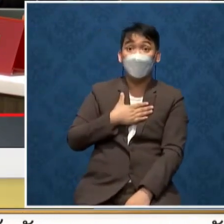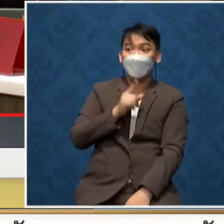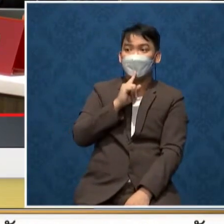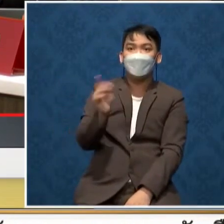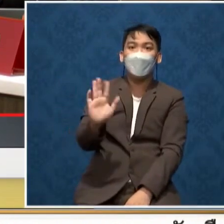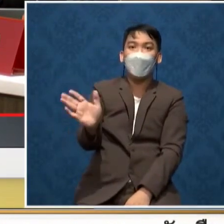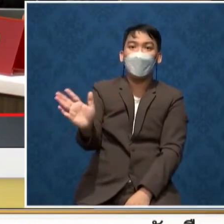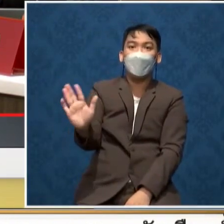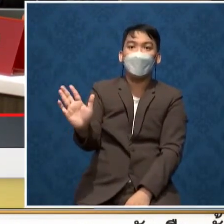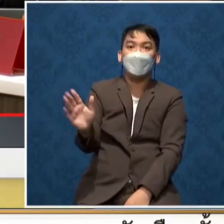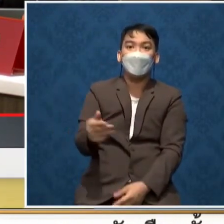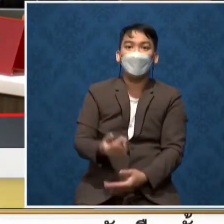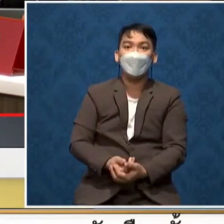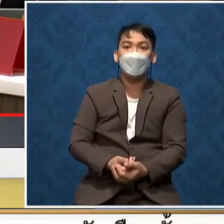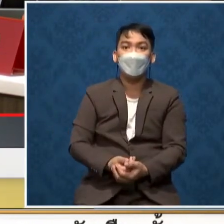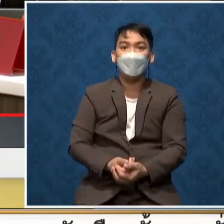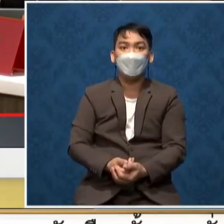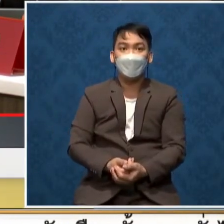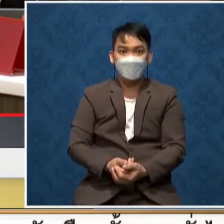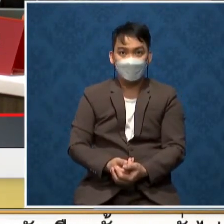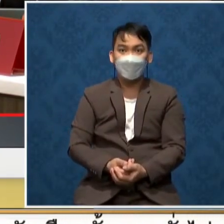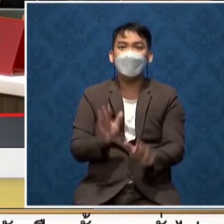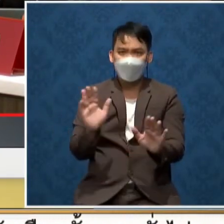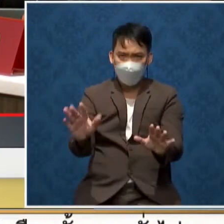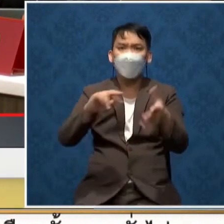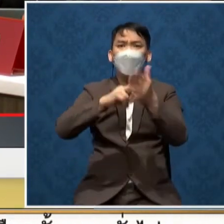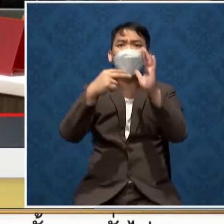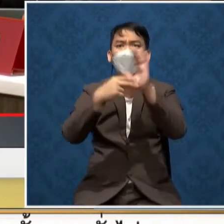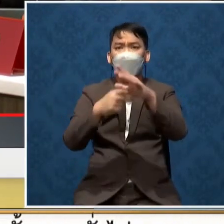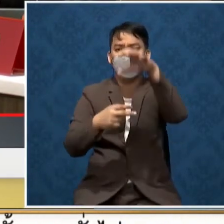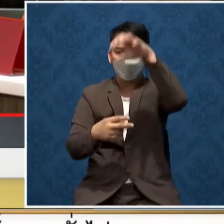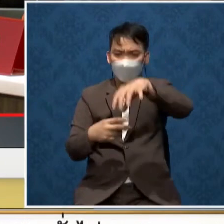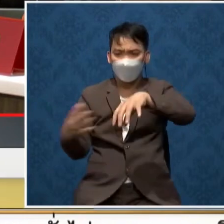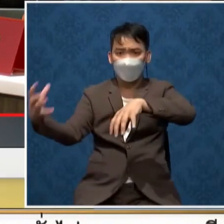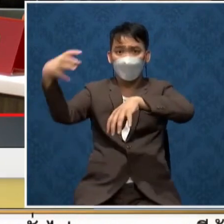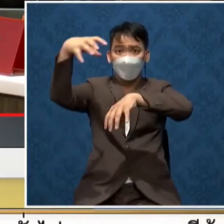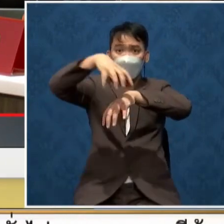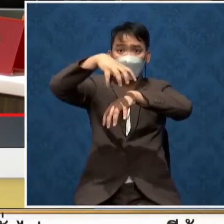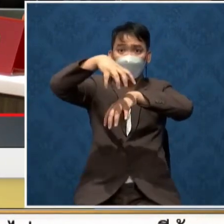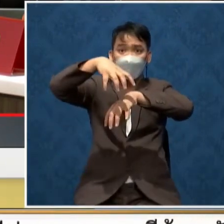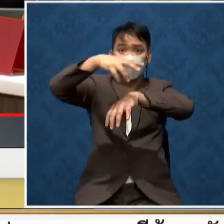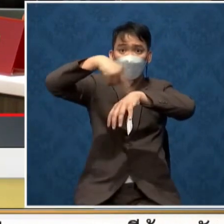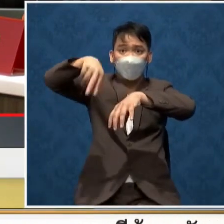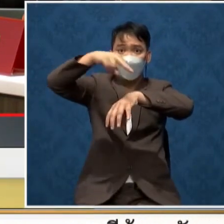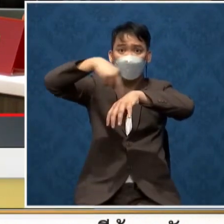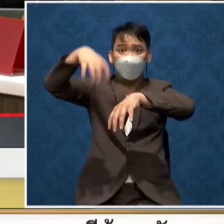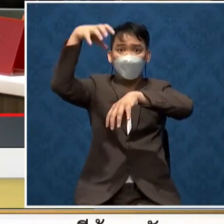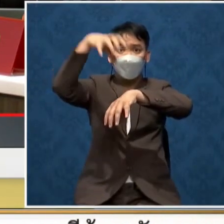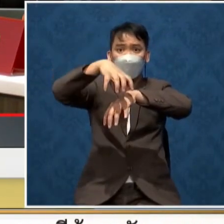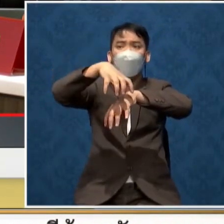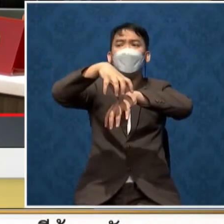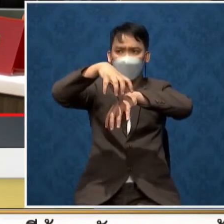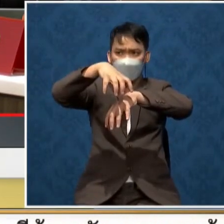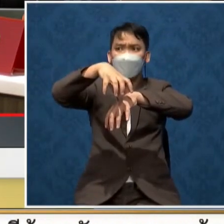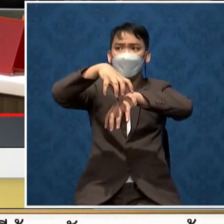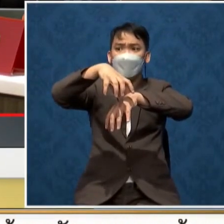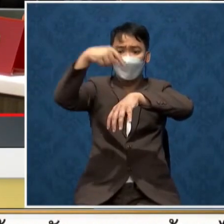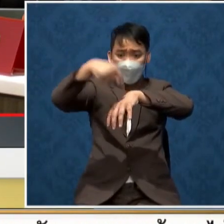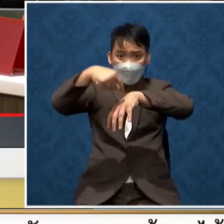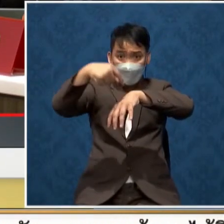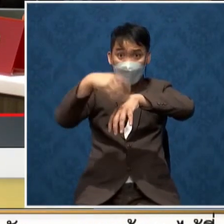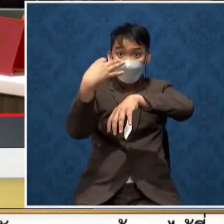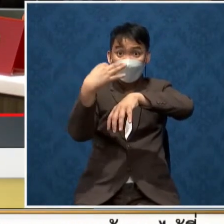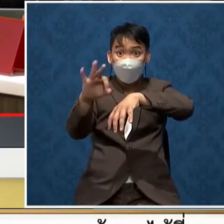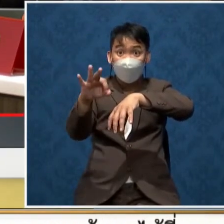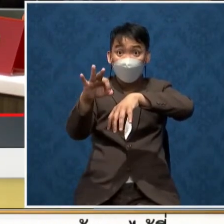นี่คือสิ่งที่คือการครอบงำและไม่ปล่อยให้องค์กรอิสระตามรัฐธรรมนูญได้ใช้อำนา